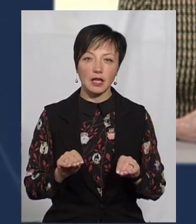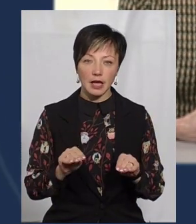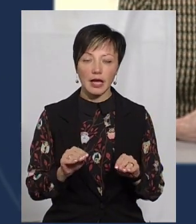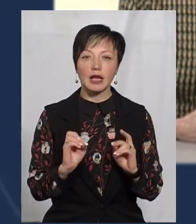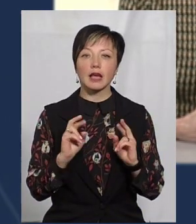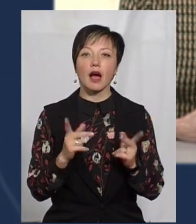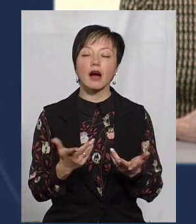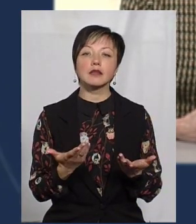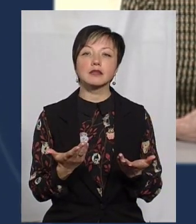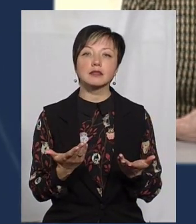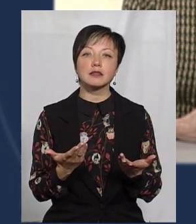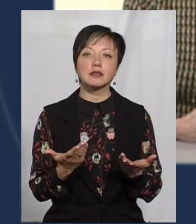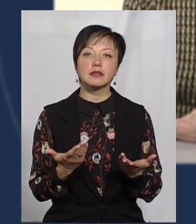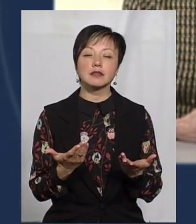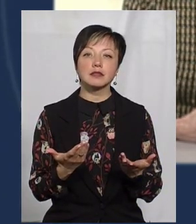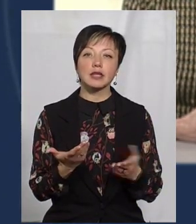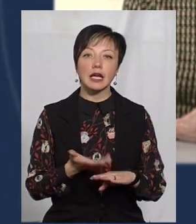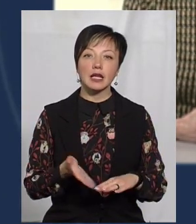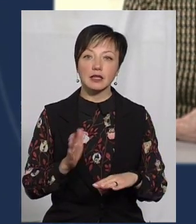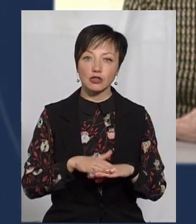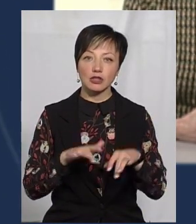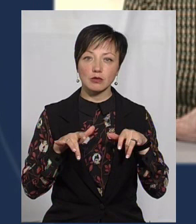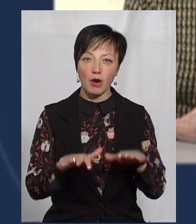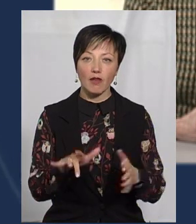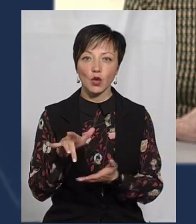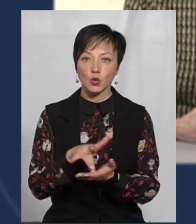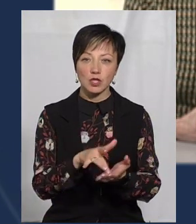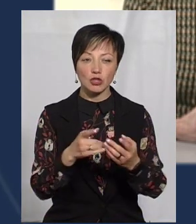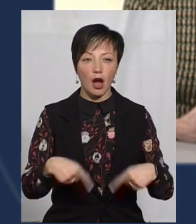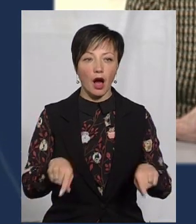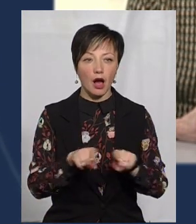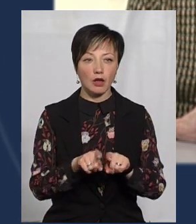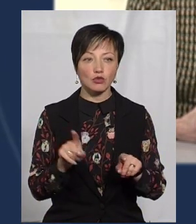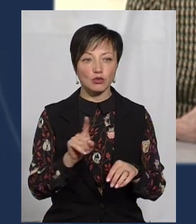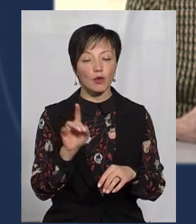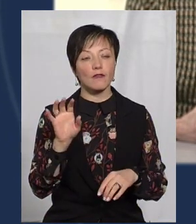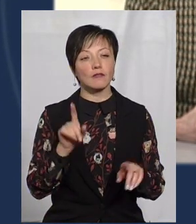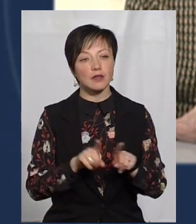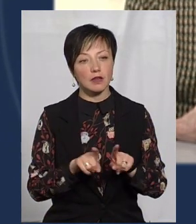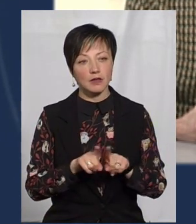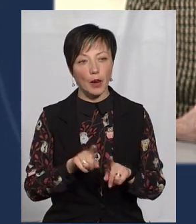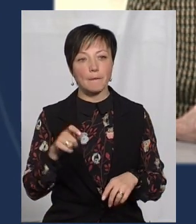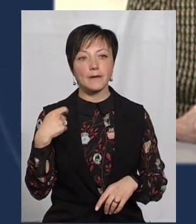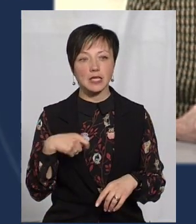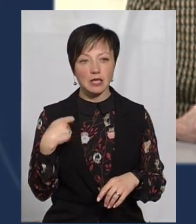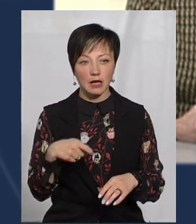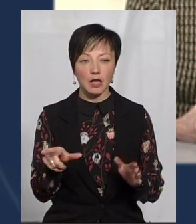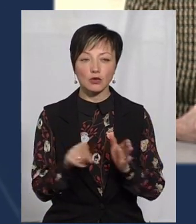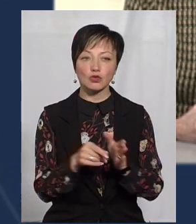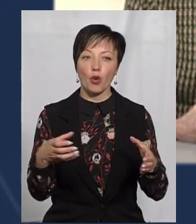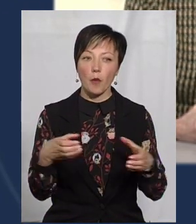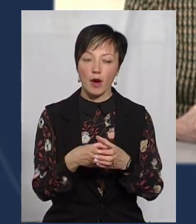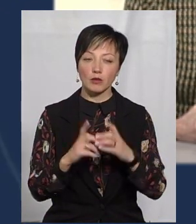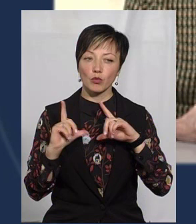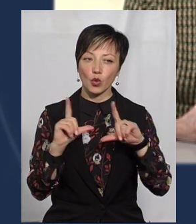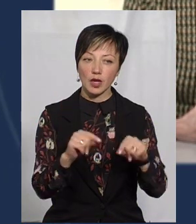От наскільки, настільки критичні справи у туристичній галузі, що попри це президент із